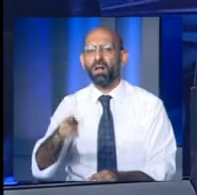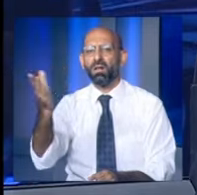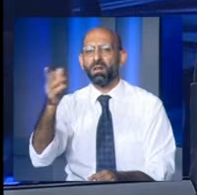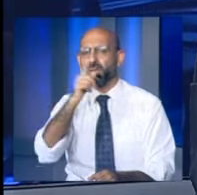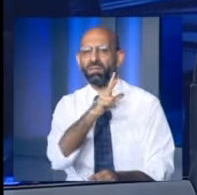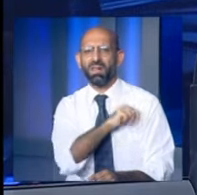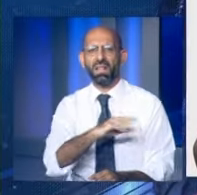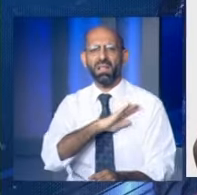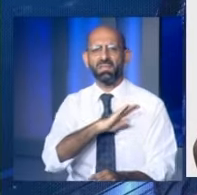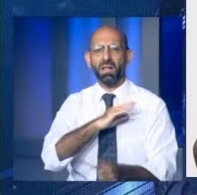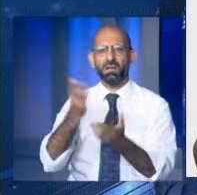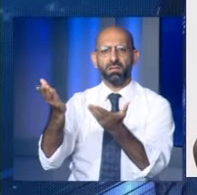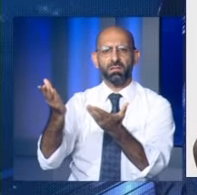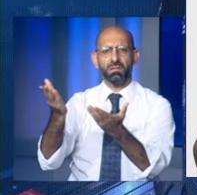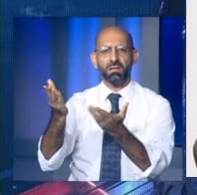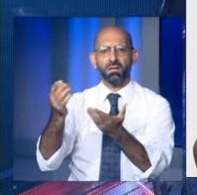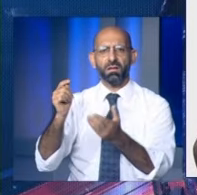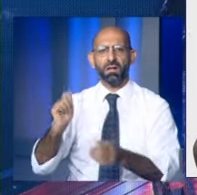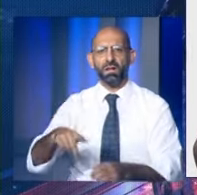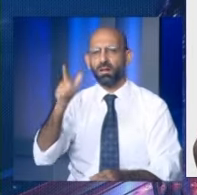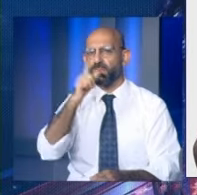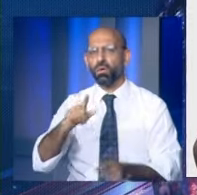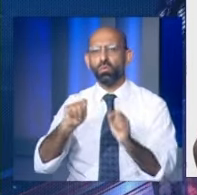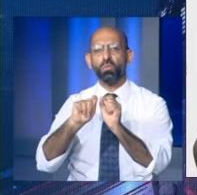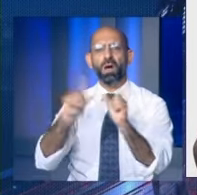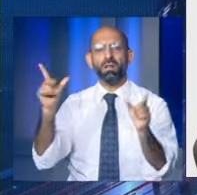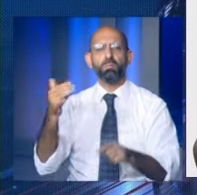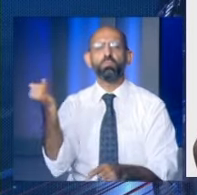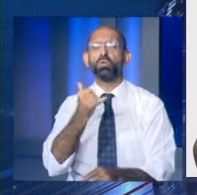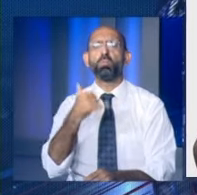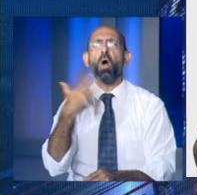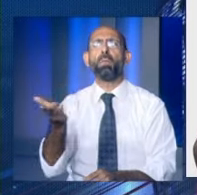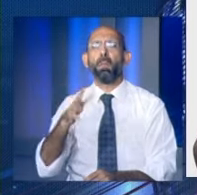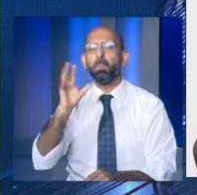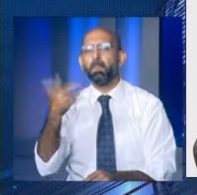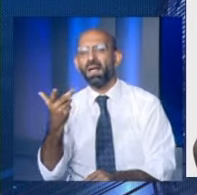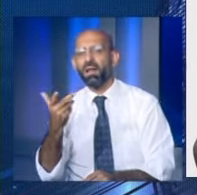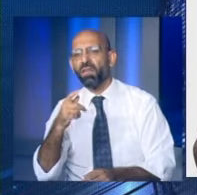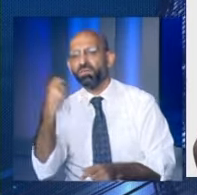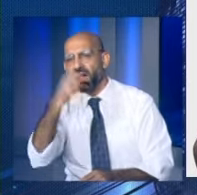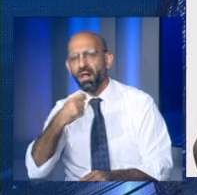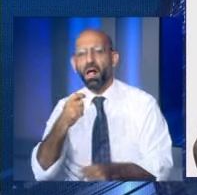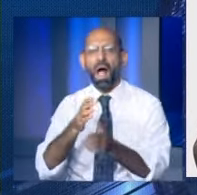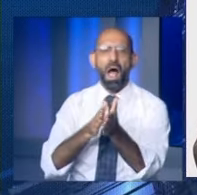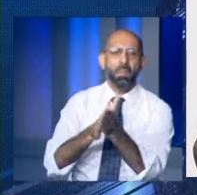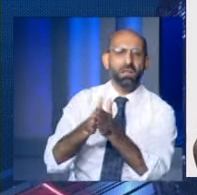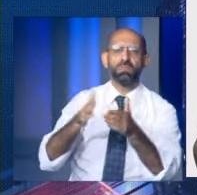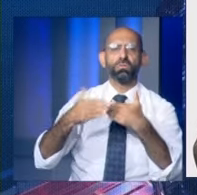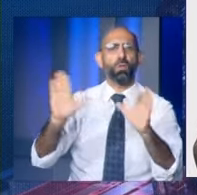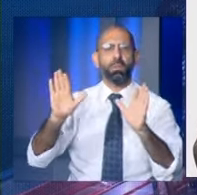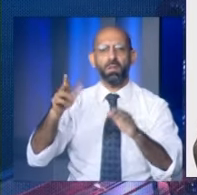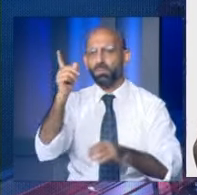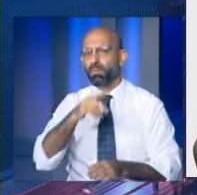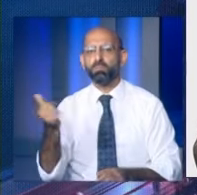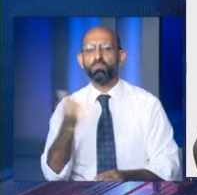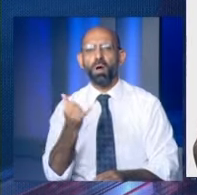البرخوثي رد على سؤال عن الجهة التي ستحكم في غزة في اليوم التالي، فأكد أن ليس المهم من يحكم،